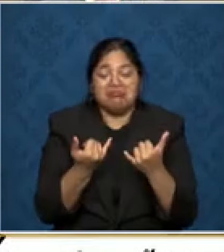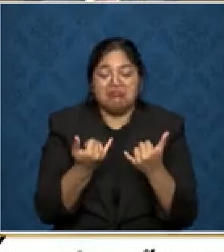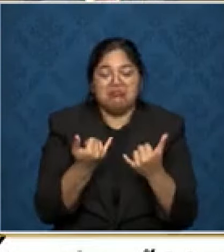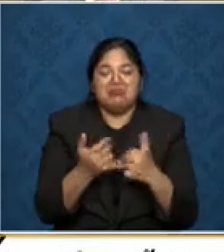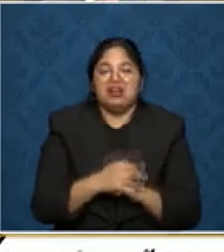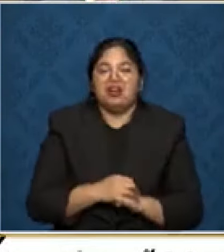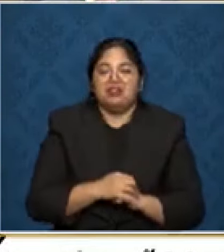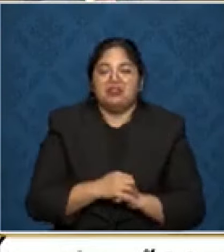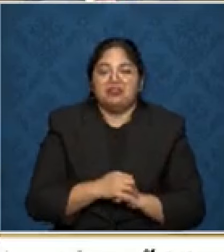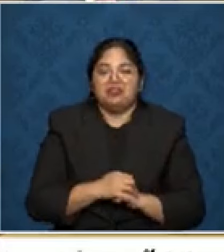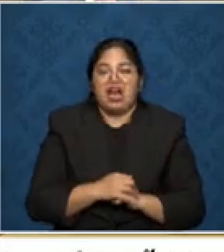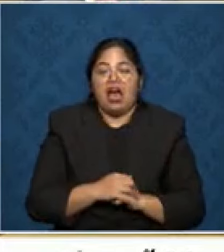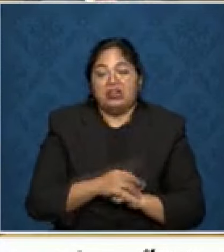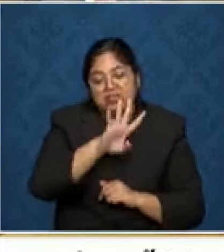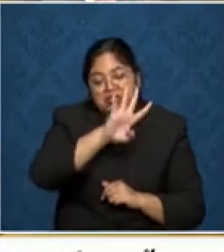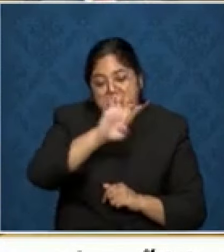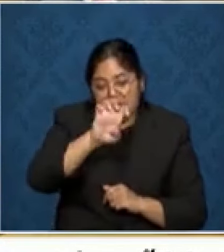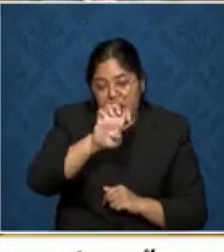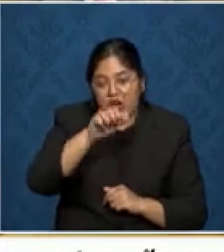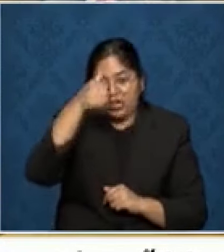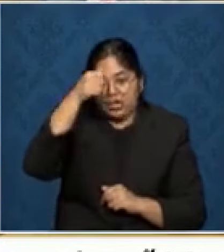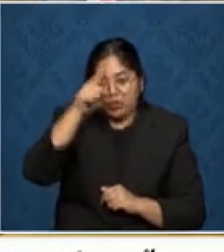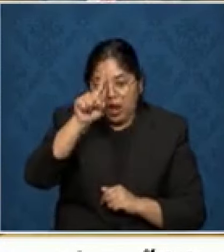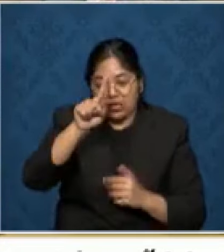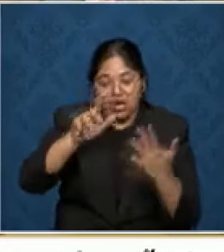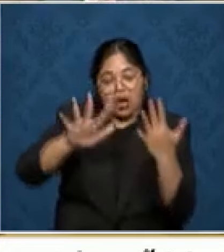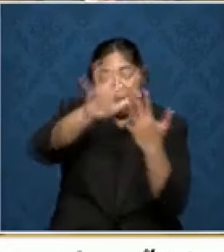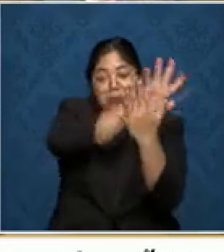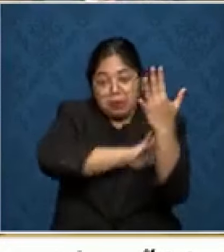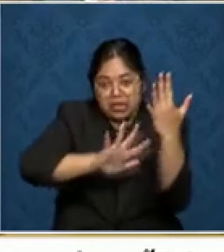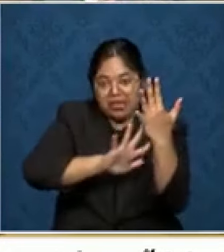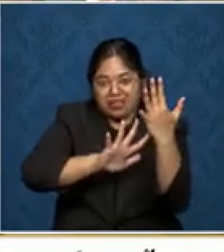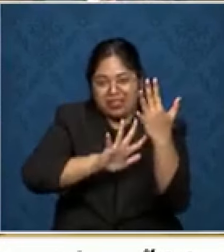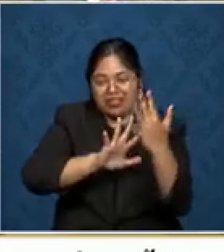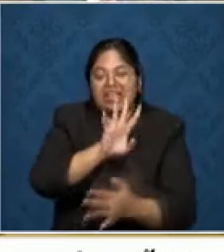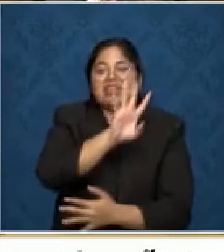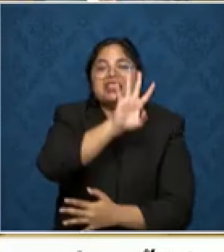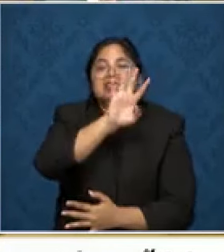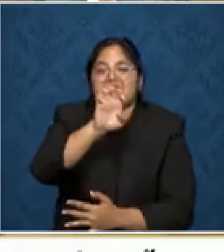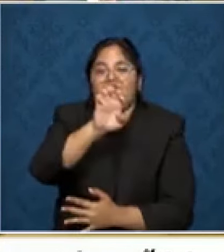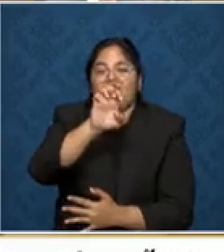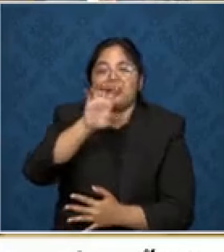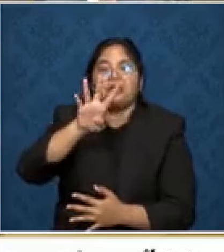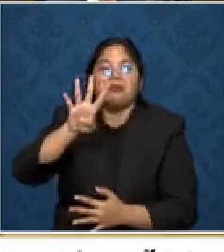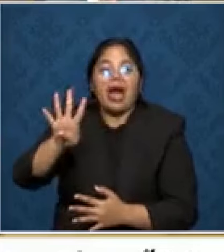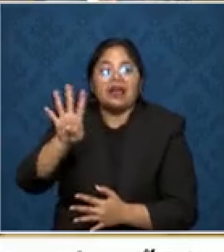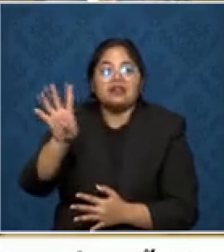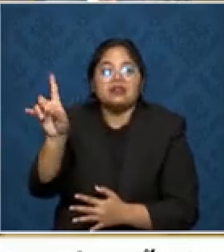ครับจาก 400บาททั่วประเทศกลายเป็น 400บาทกลาย